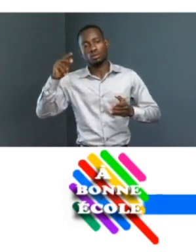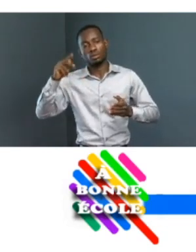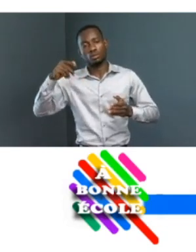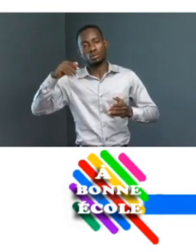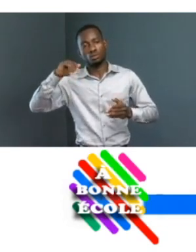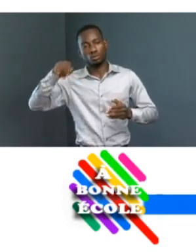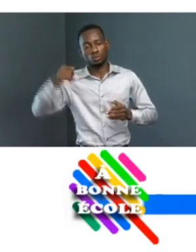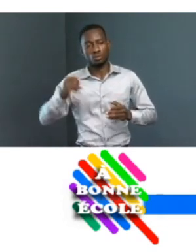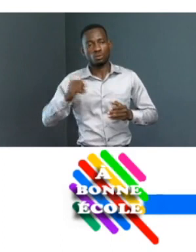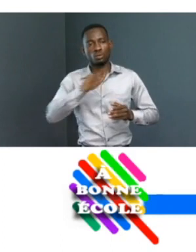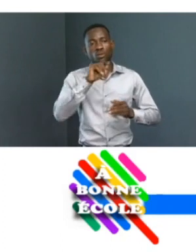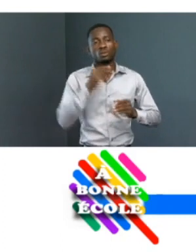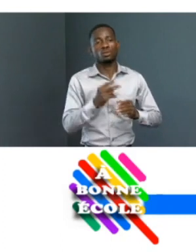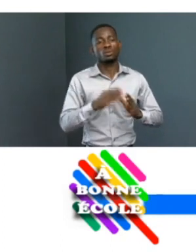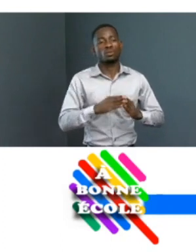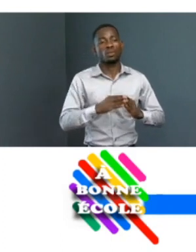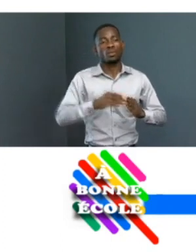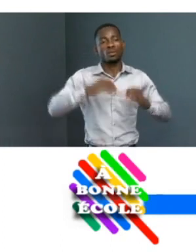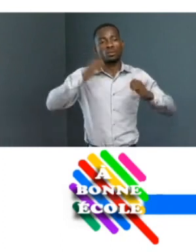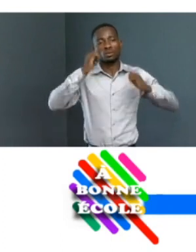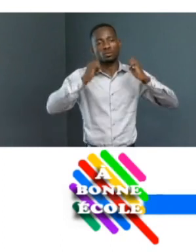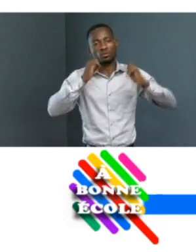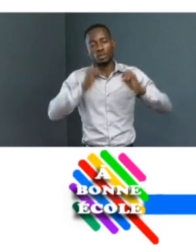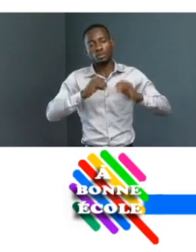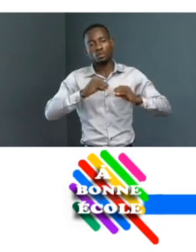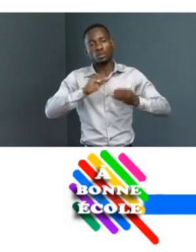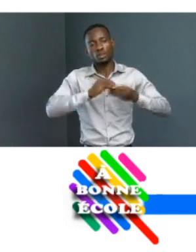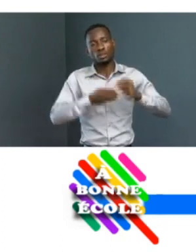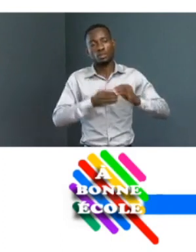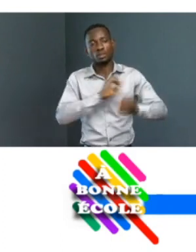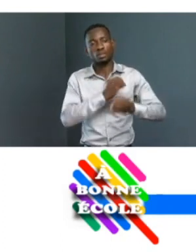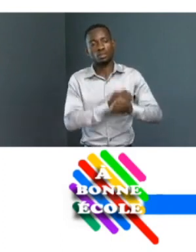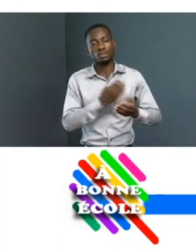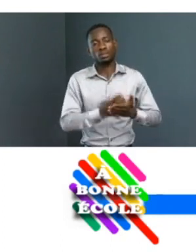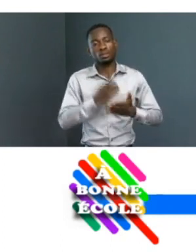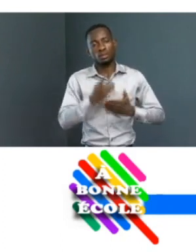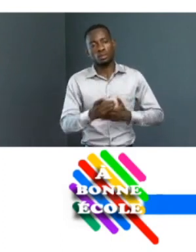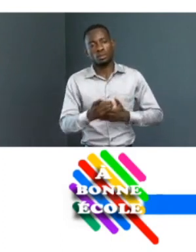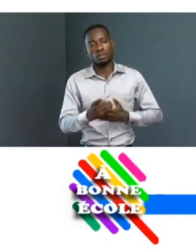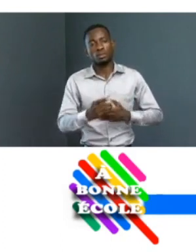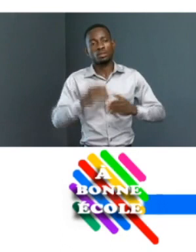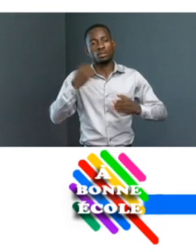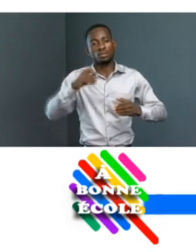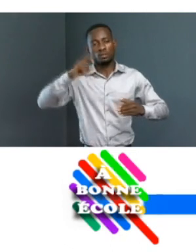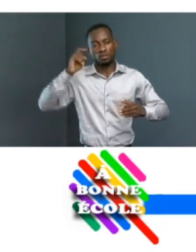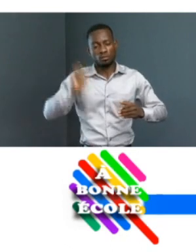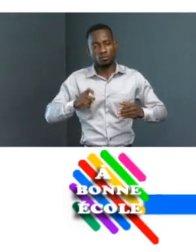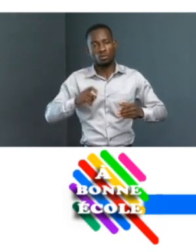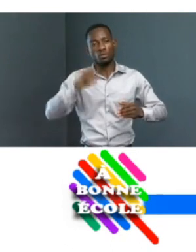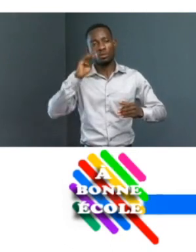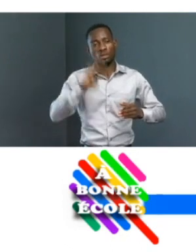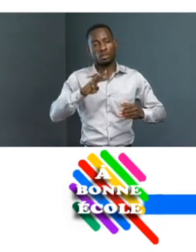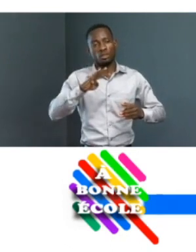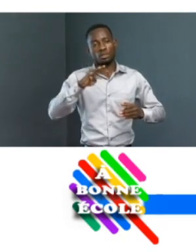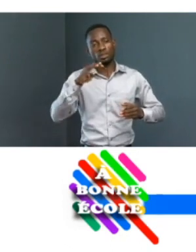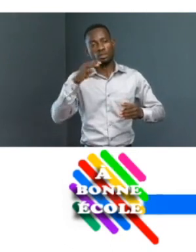Alors, consigne numéro 2. Évaluer la quantité d'énergie dépensée s'il faut 400 ml